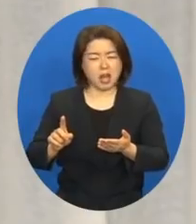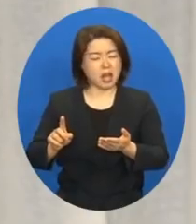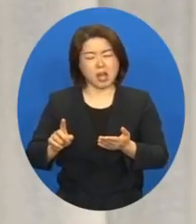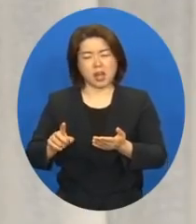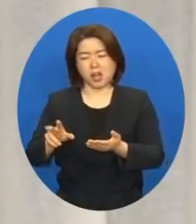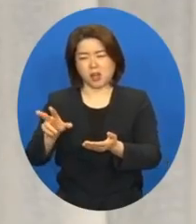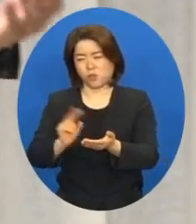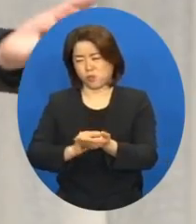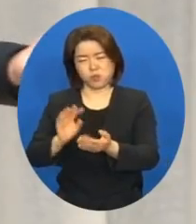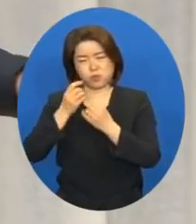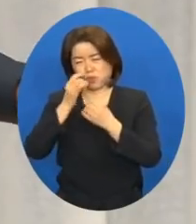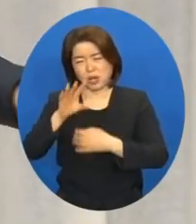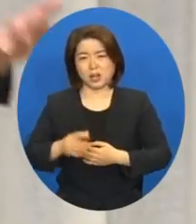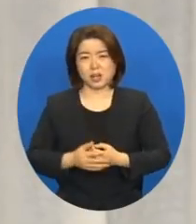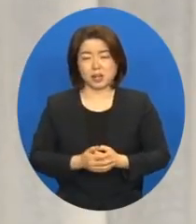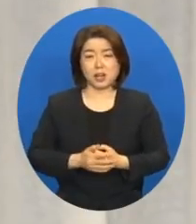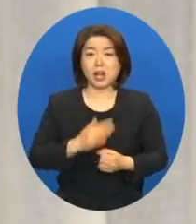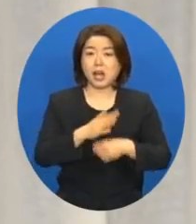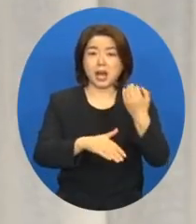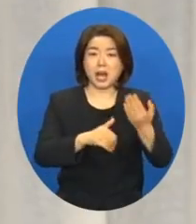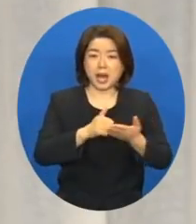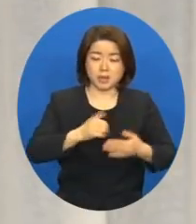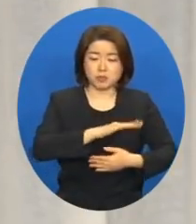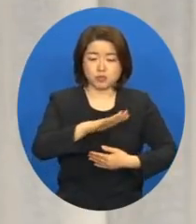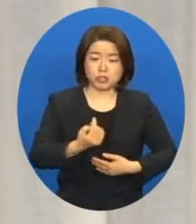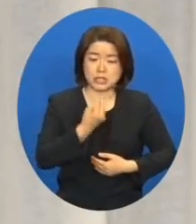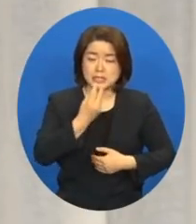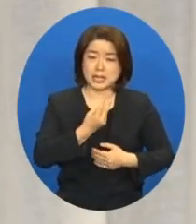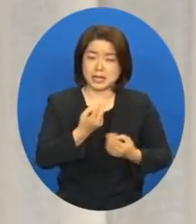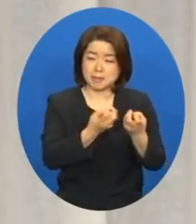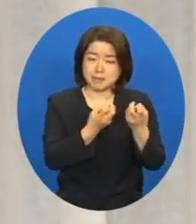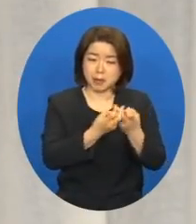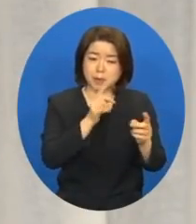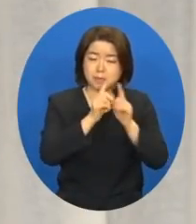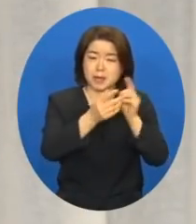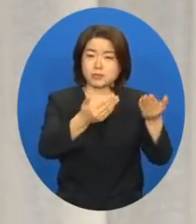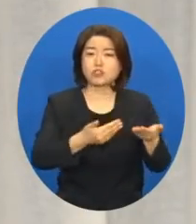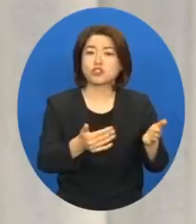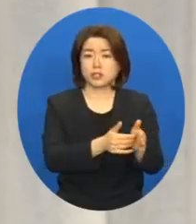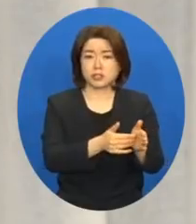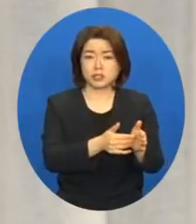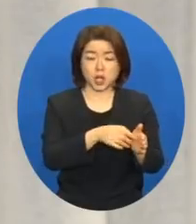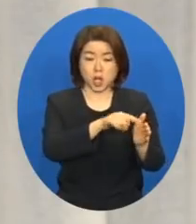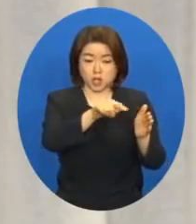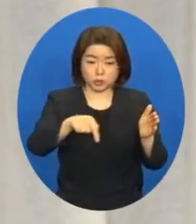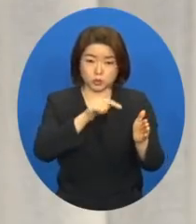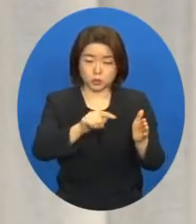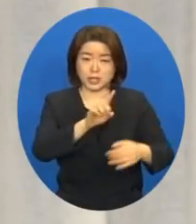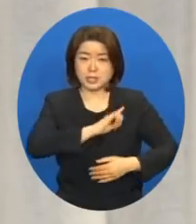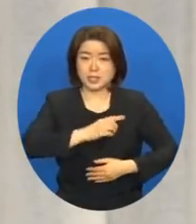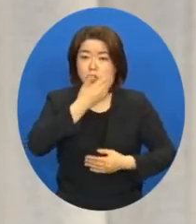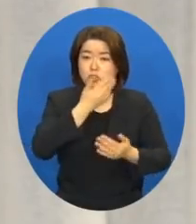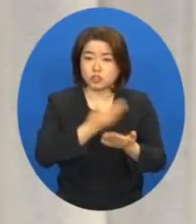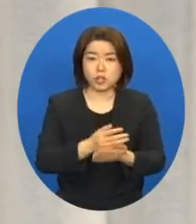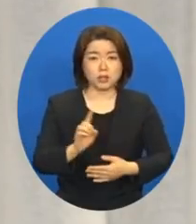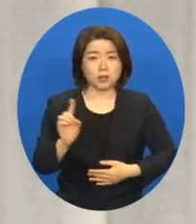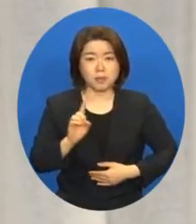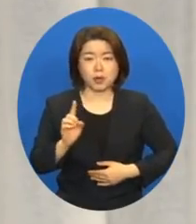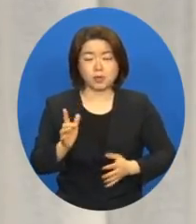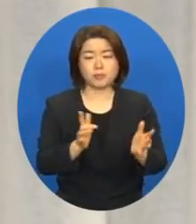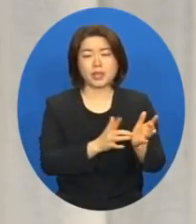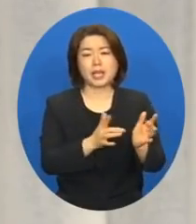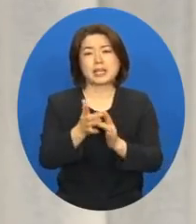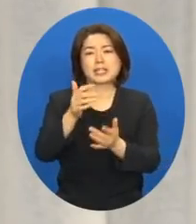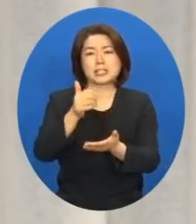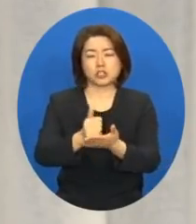이야기입니다. 하나님은 우리를 살릴 말씀을 주셨어요. 그 중에서 가장 중요한 것은 예수님이 포도나무고